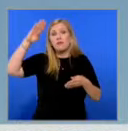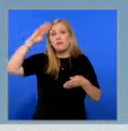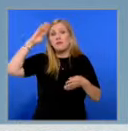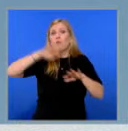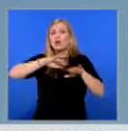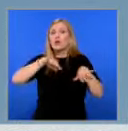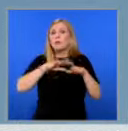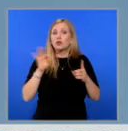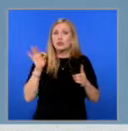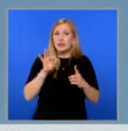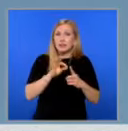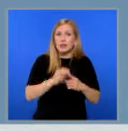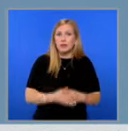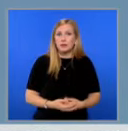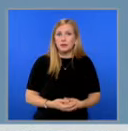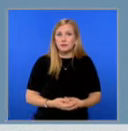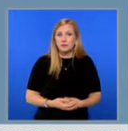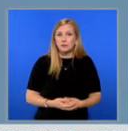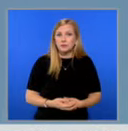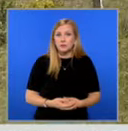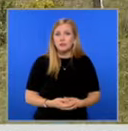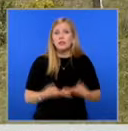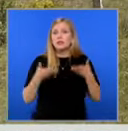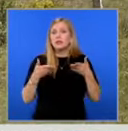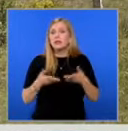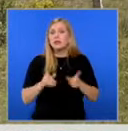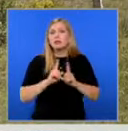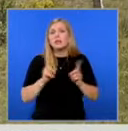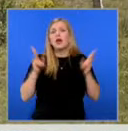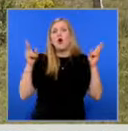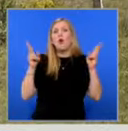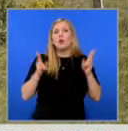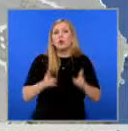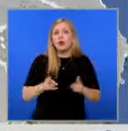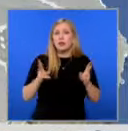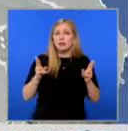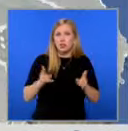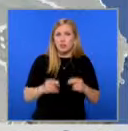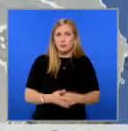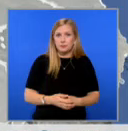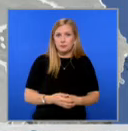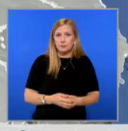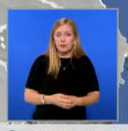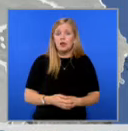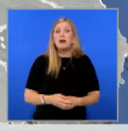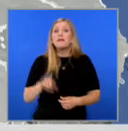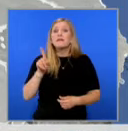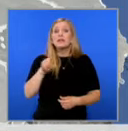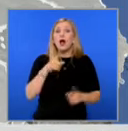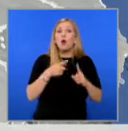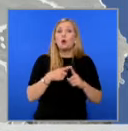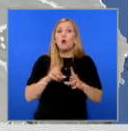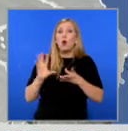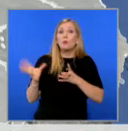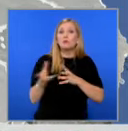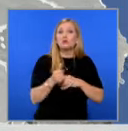чрез брегови средства отново за действие по морски цели те вече не са ограничени от от конвенцията от монтреал всяка от шестте държави в черно море